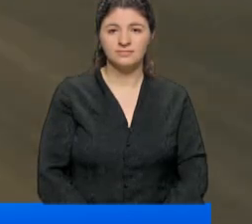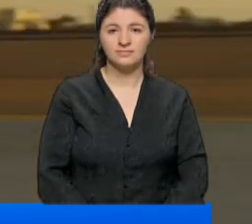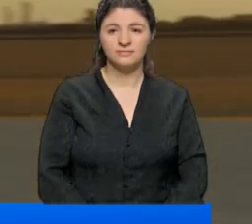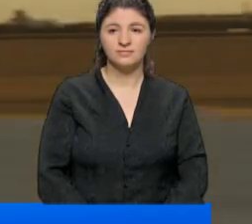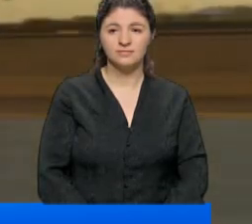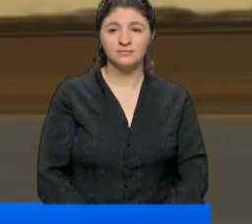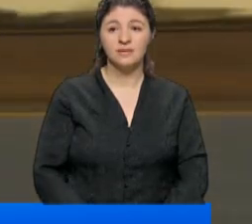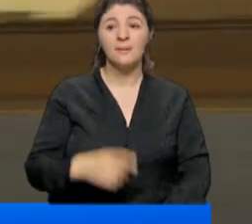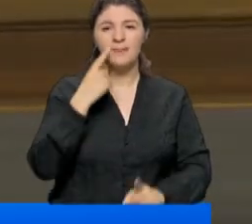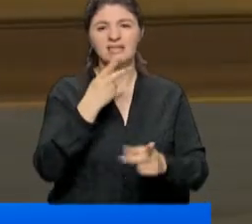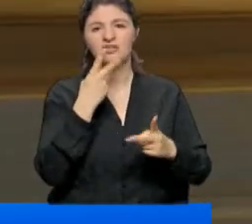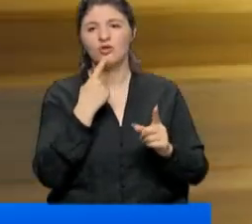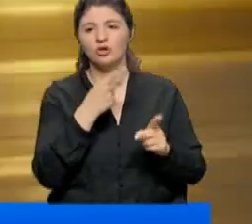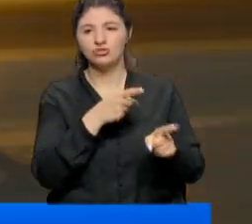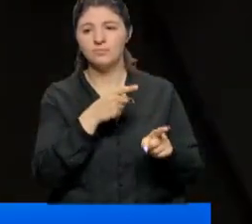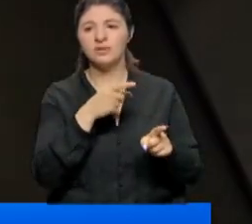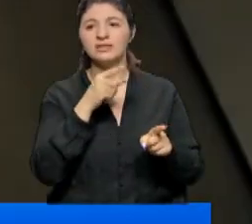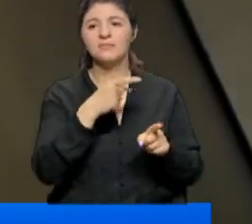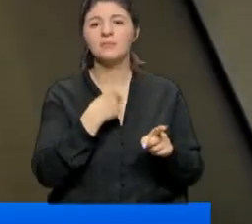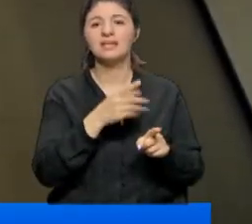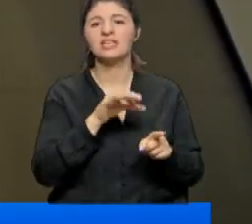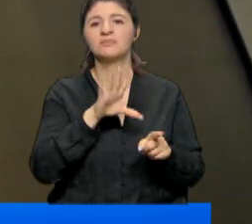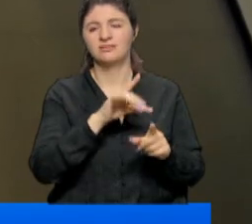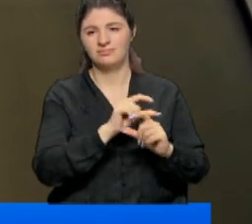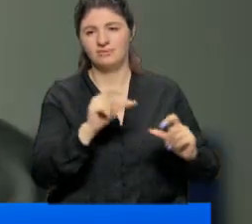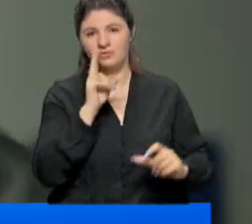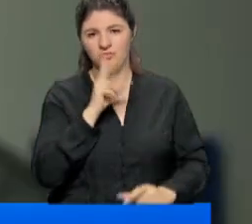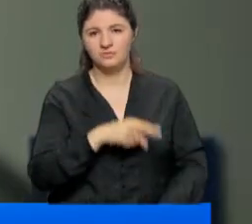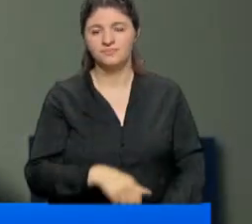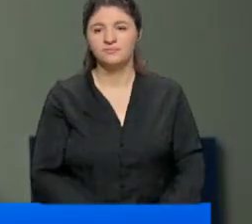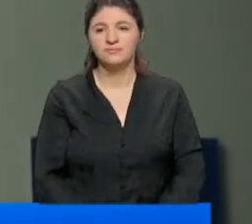çok tatlı bir karışıklık var yoğun arkadaş verdi